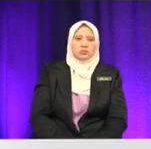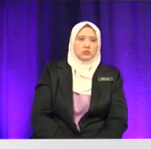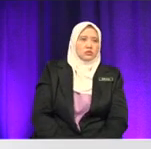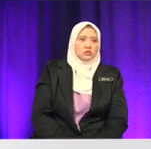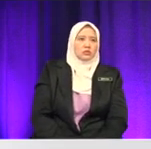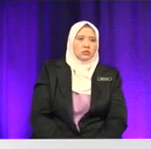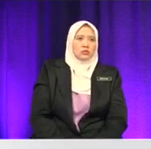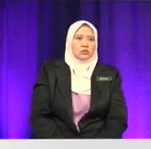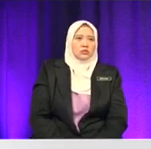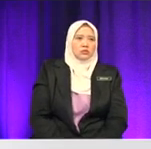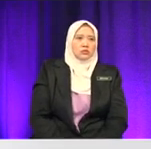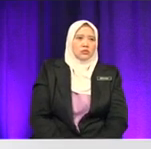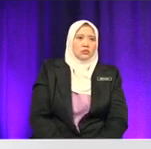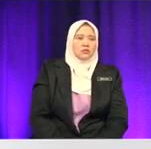bakteria?